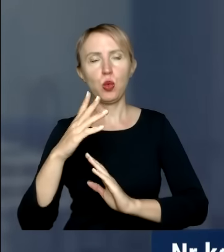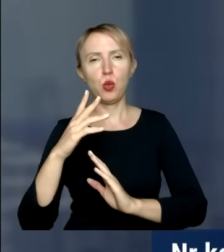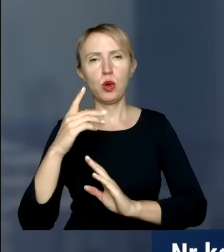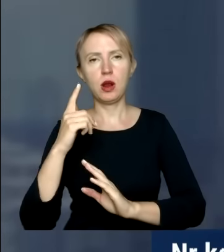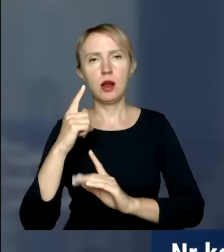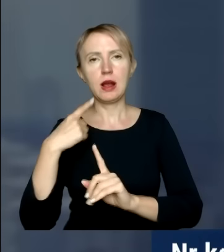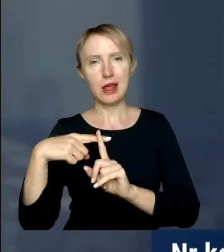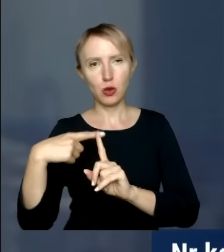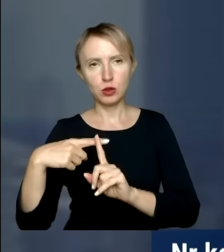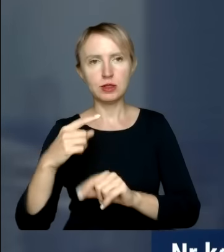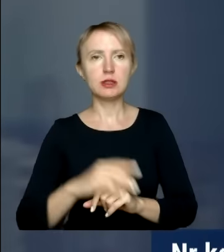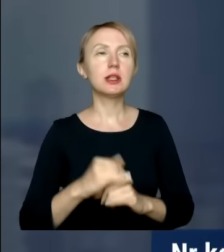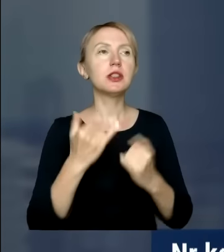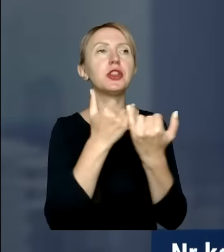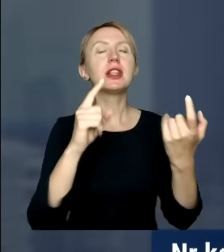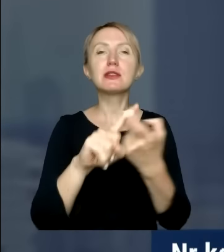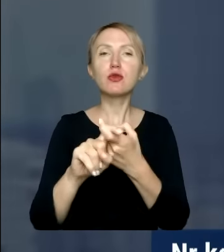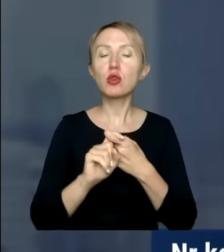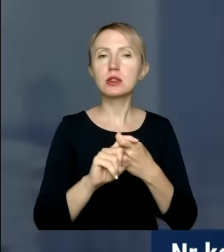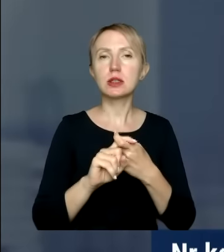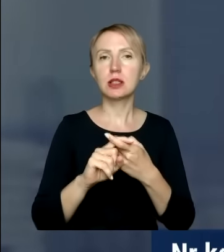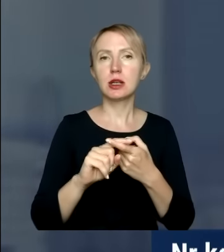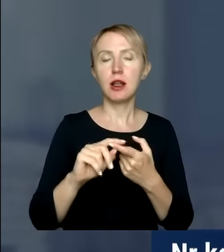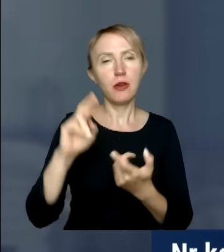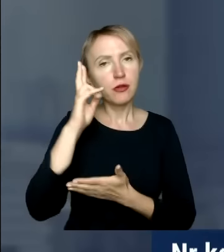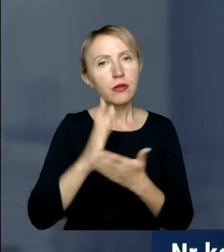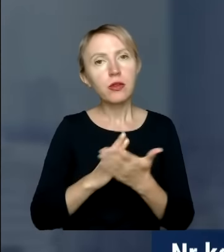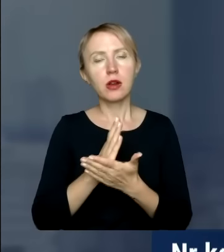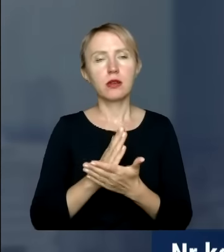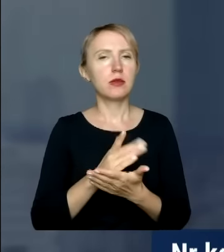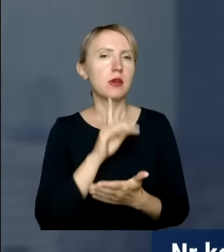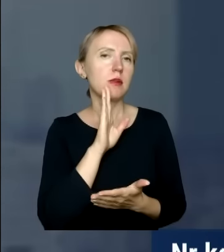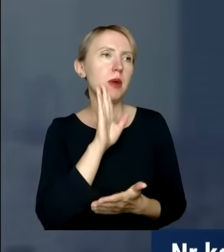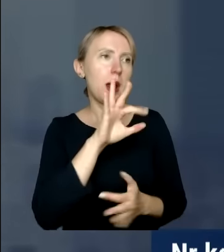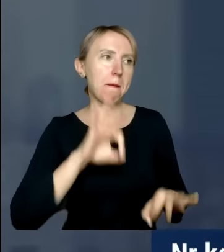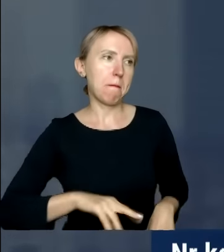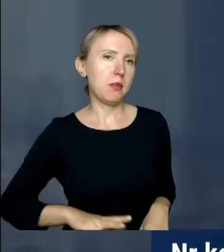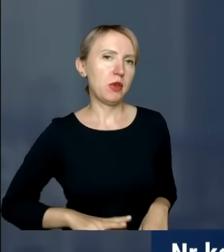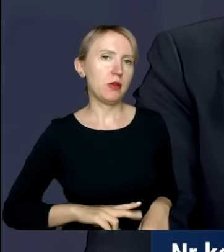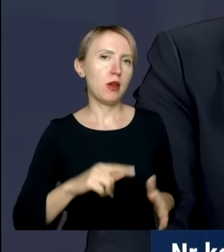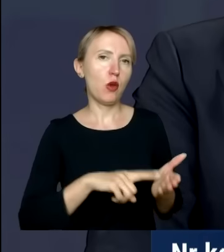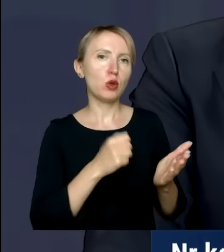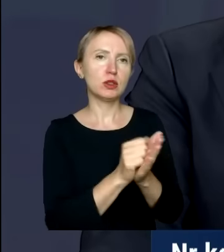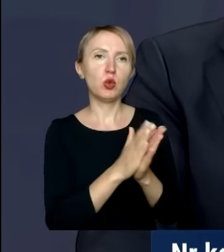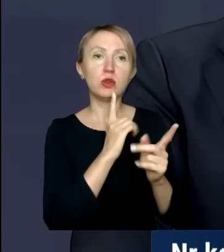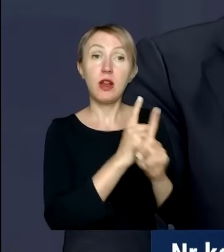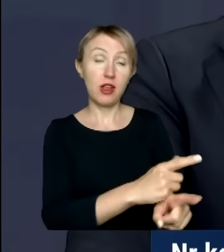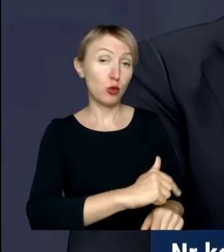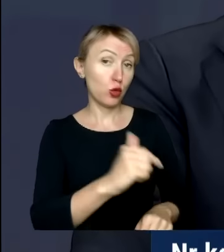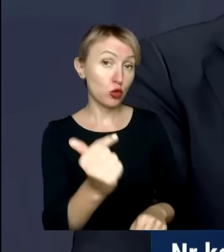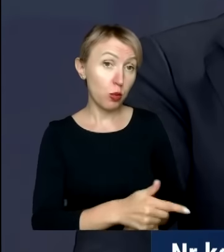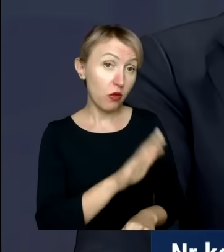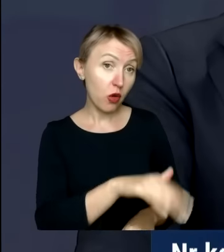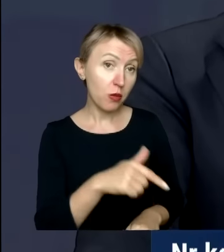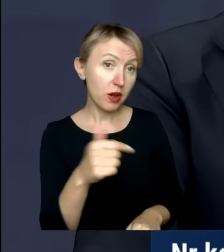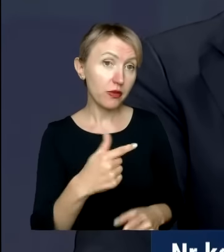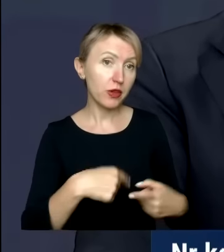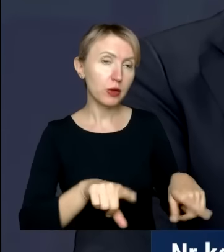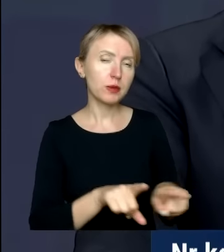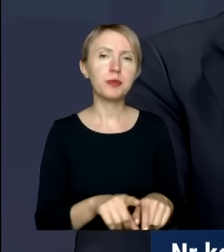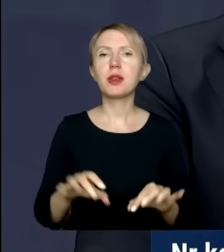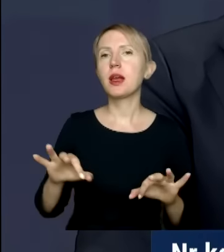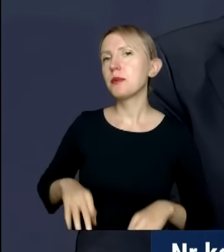związkami wyznaniowymi No i chyba jest zą mi się wydaje zgodnie z konstytucją pani redaktor pewnie pani o tym nie